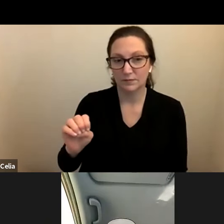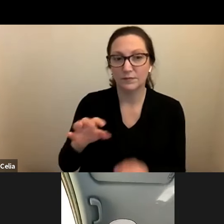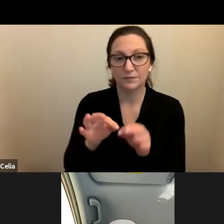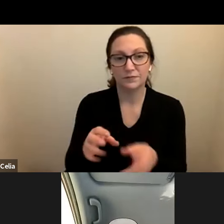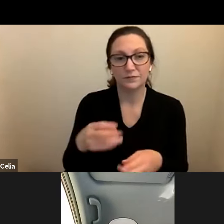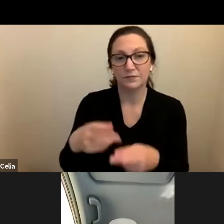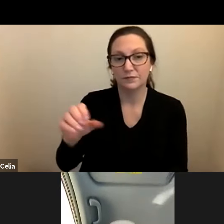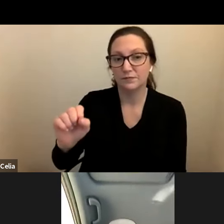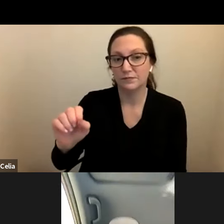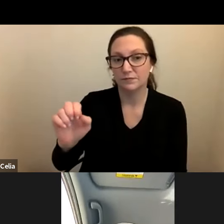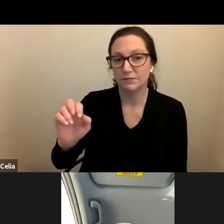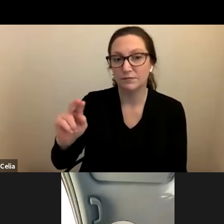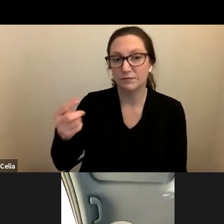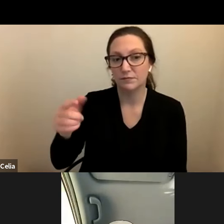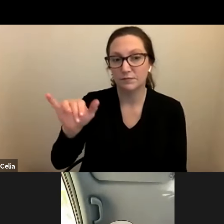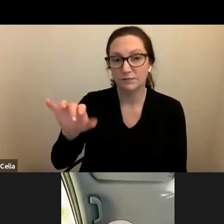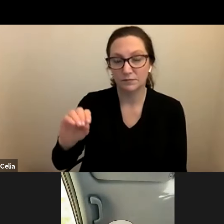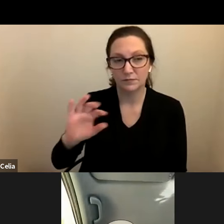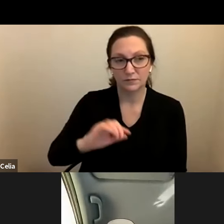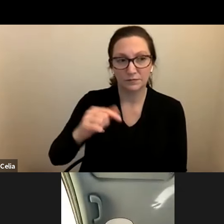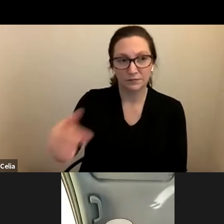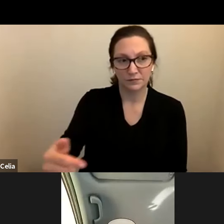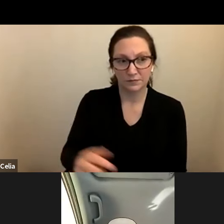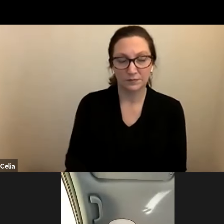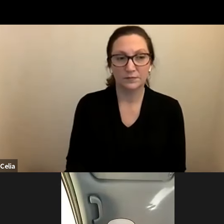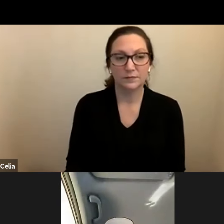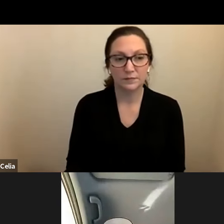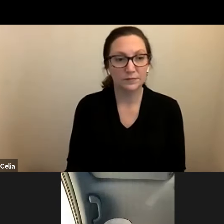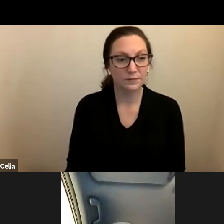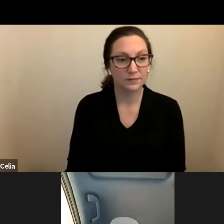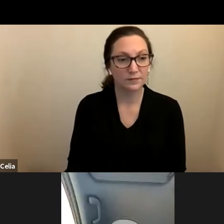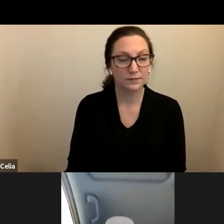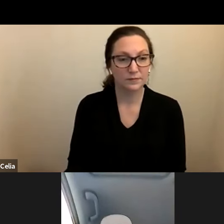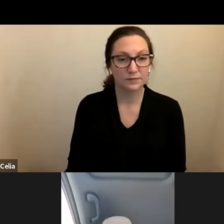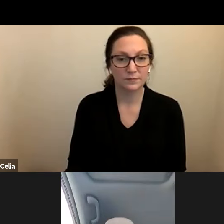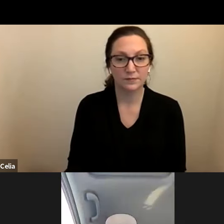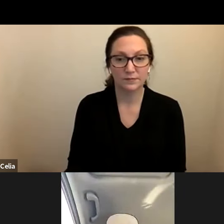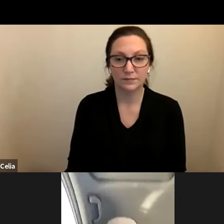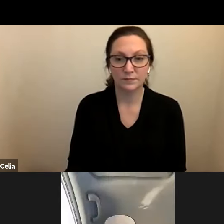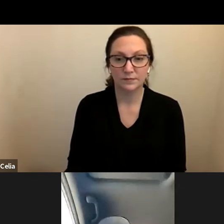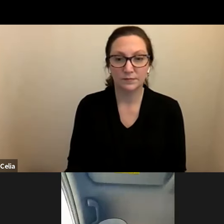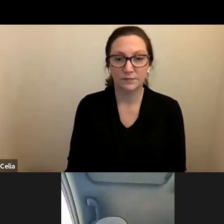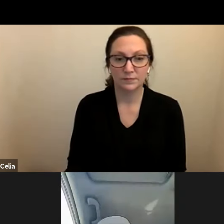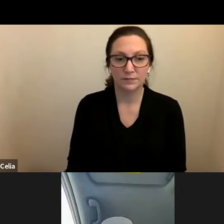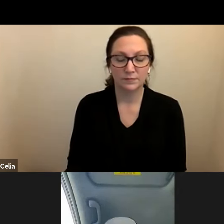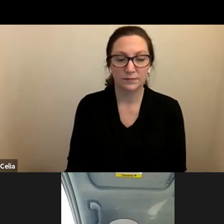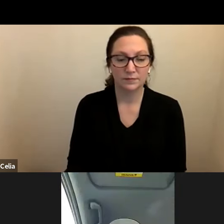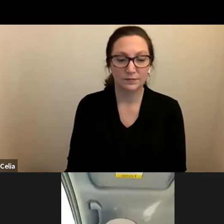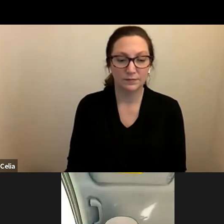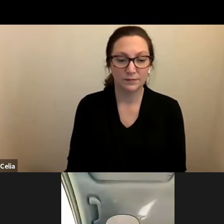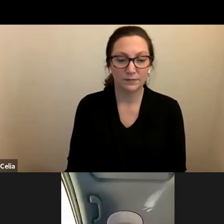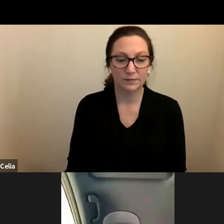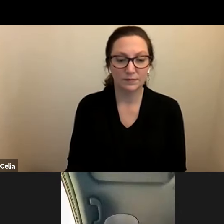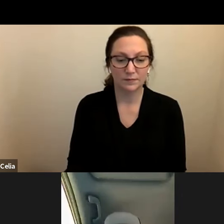Hilaire. Please give the Zoom instructions in Haitian Creole. Hi everyone, good evening. My name is